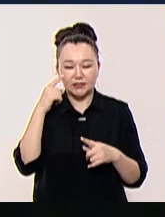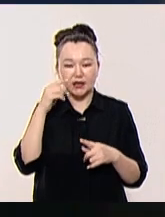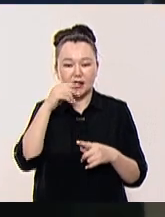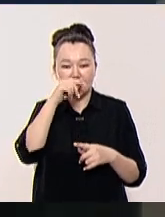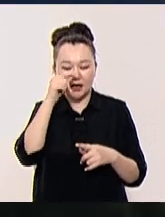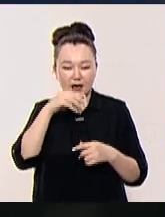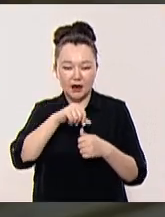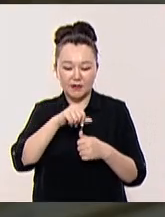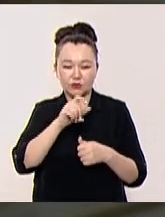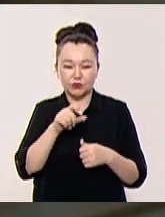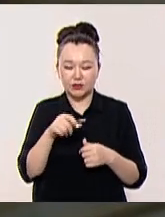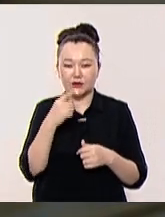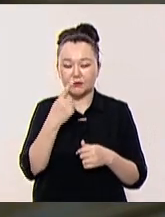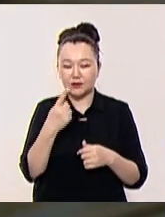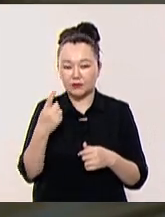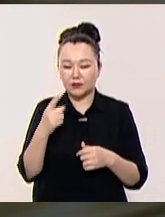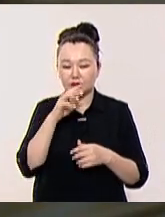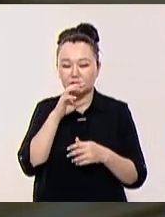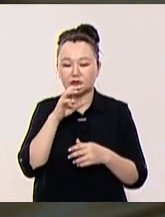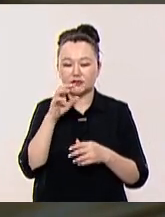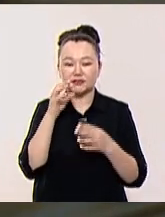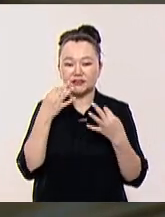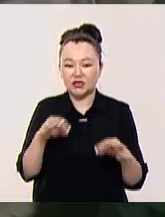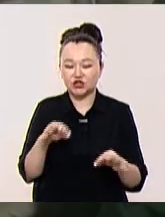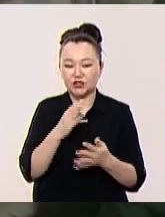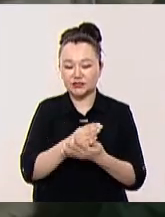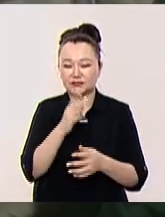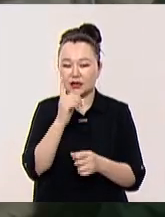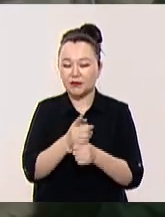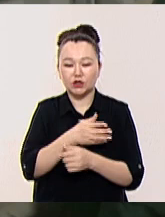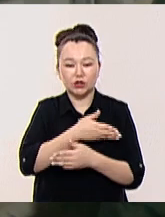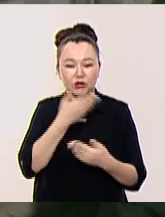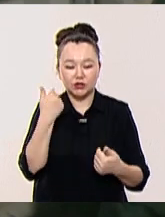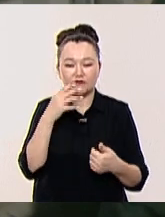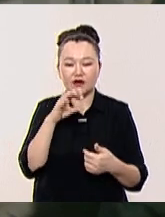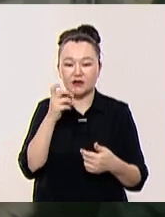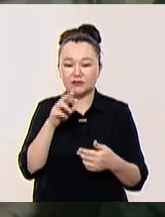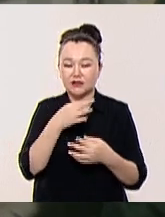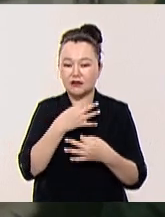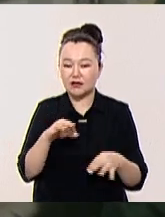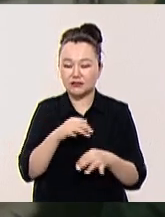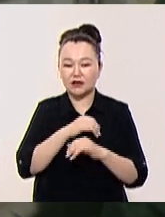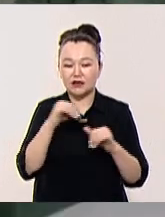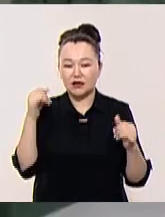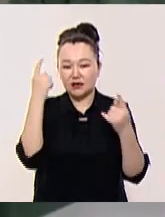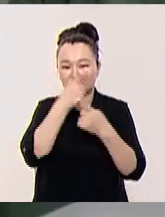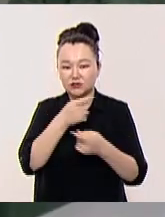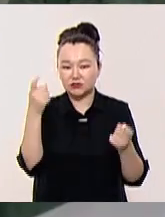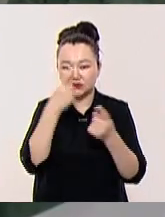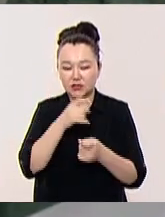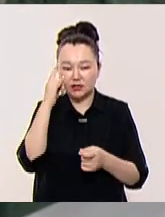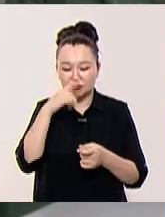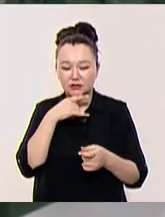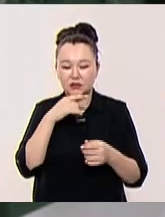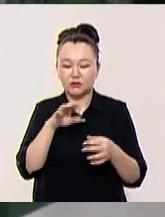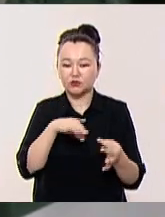Армения азаматтарына бір-бірінің елінде жұмыс істеуіне шектеу жоқ. Ал түрлі вакансияларды жариялайтын алпауыт компанияның өкілдері Қазақстанда бос